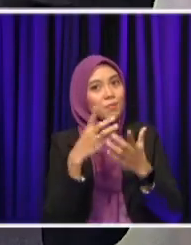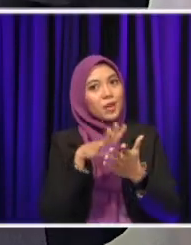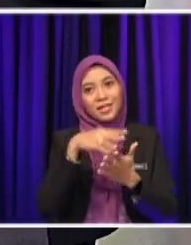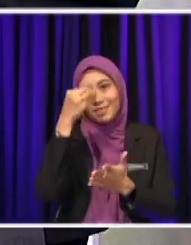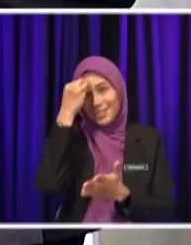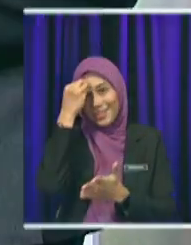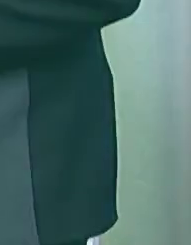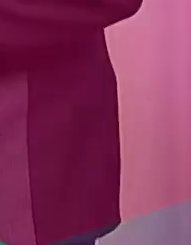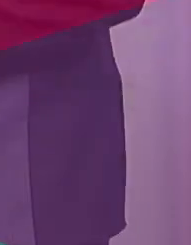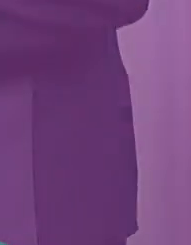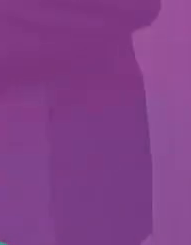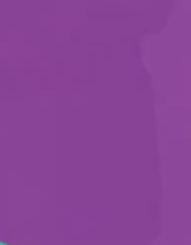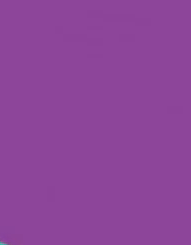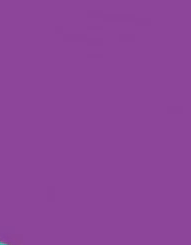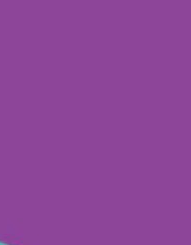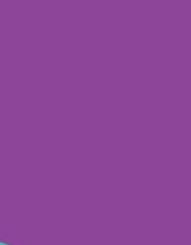Okey.